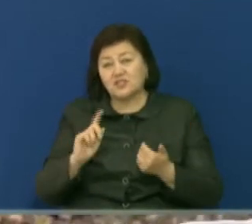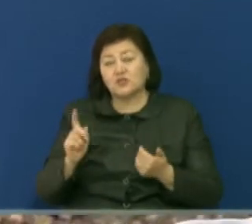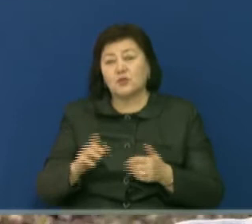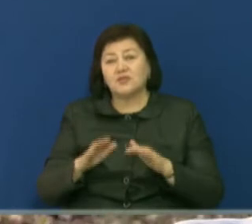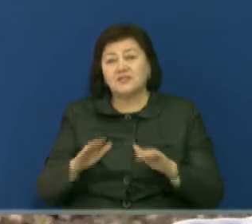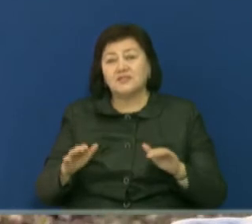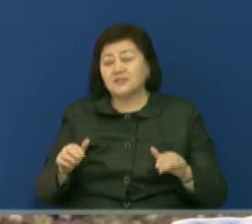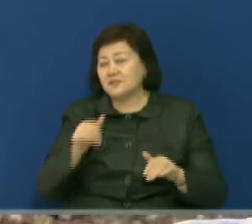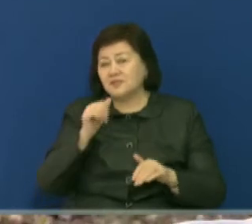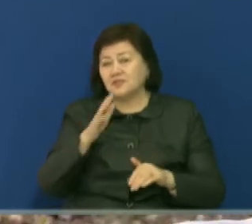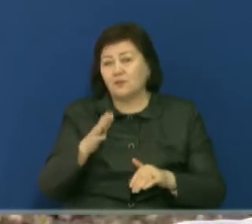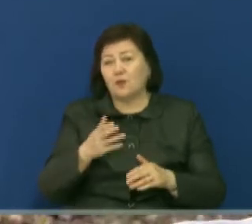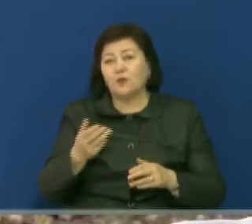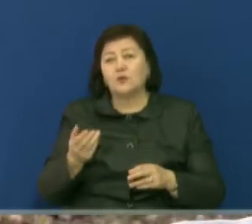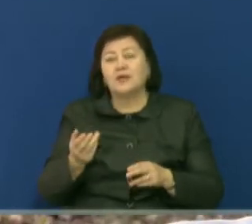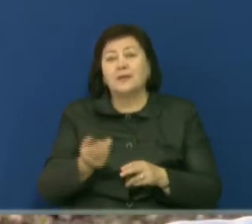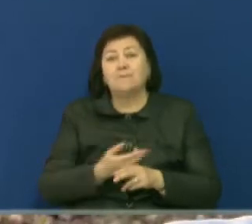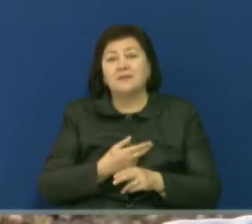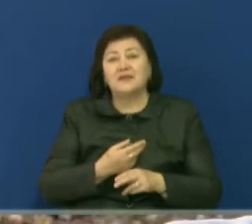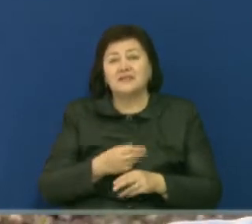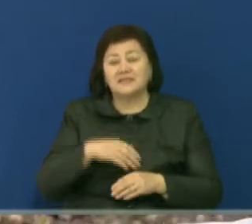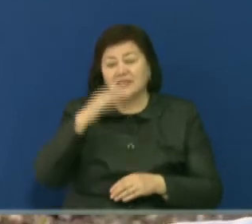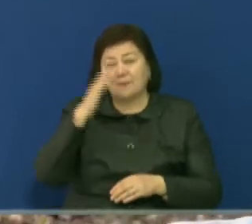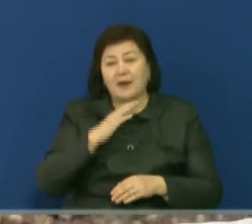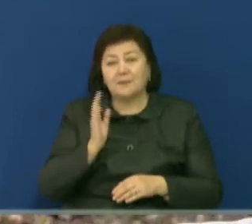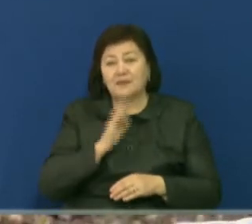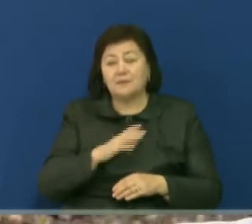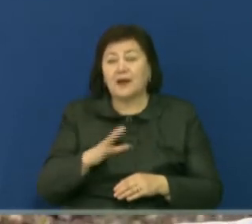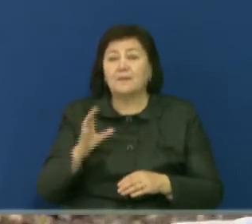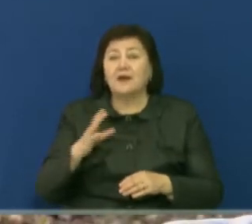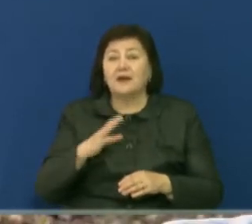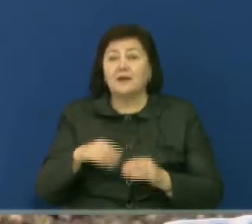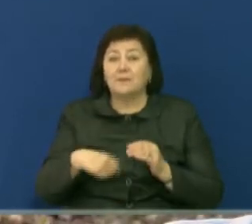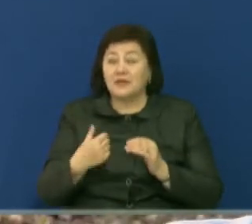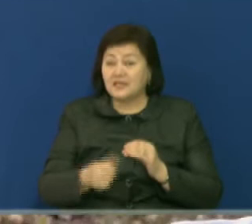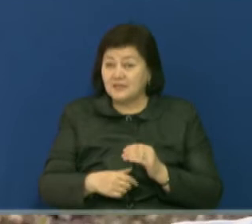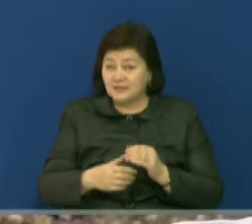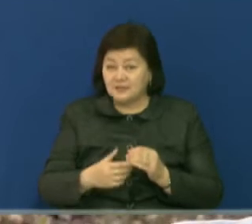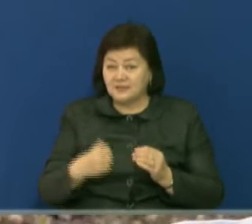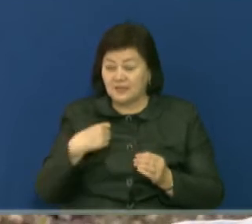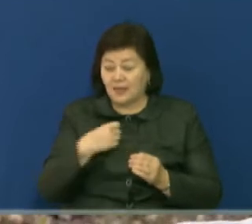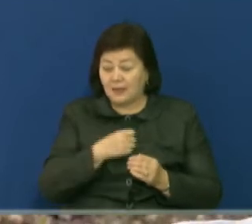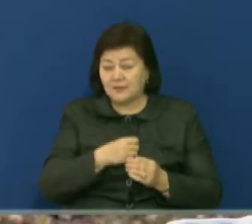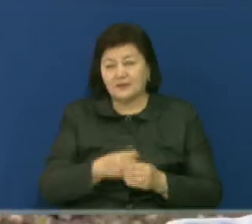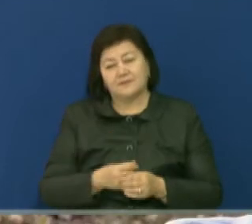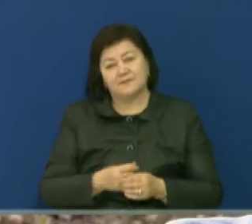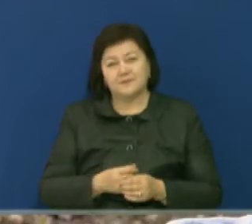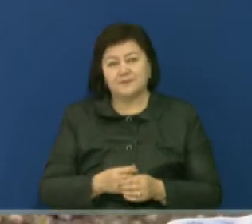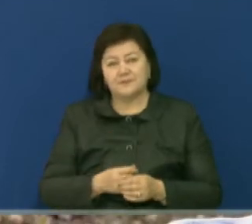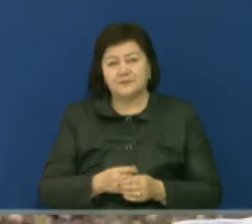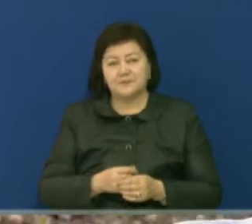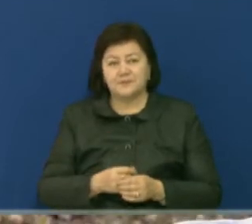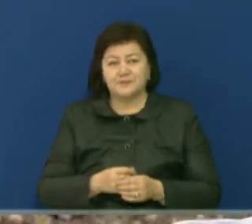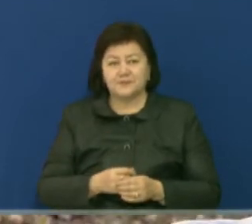права. Все эти мероприятия проводились в профилактических целях. С несовершеннолетними детьми были проведены